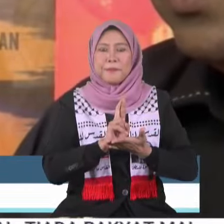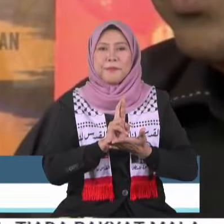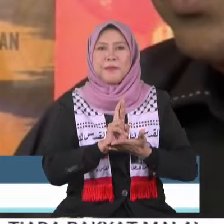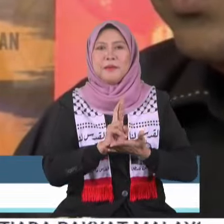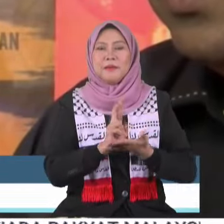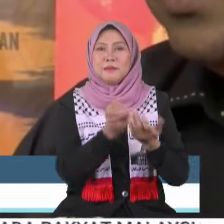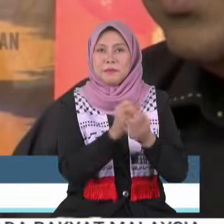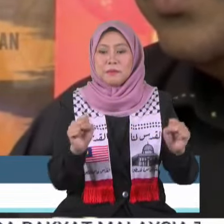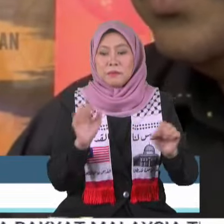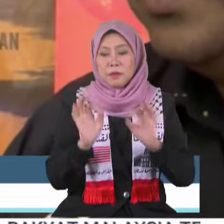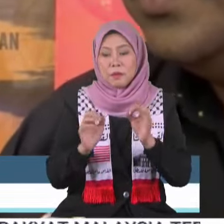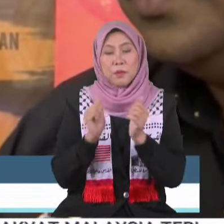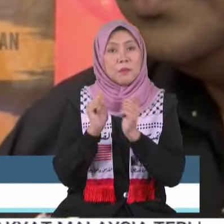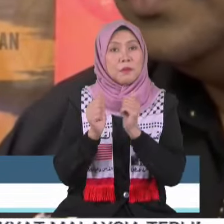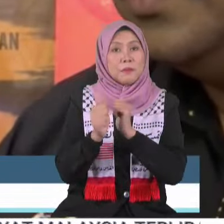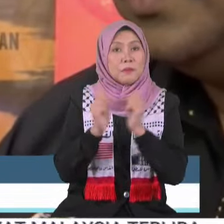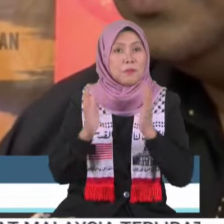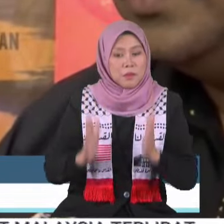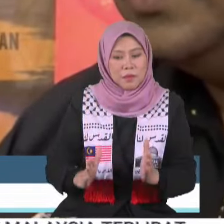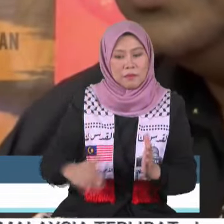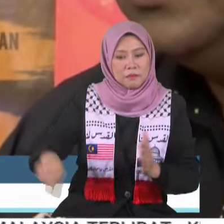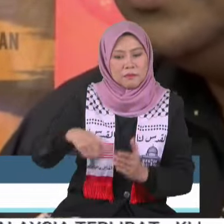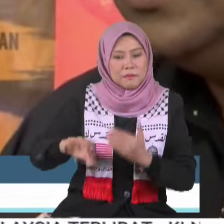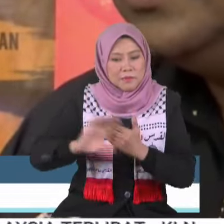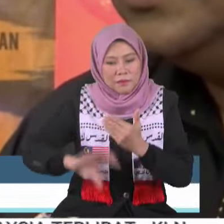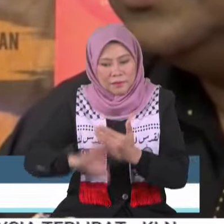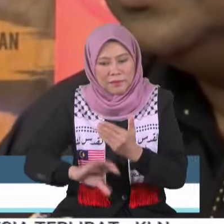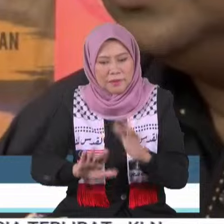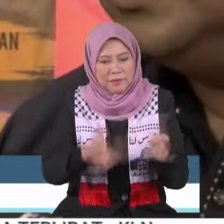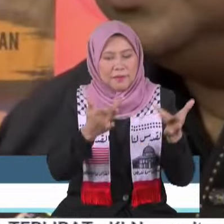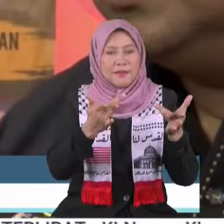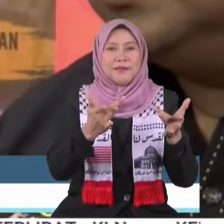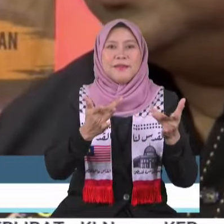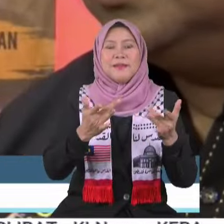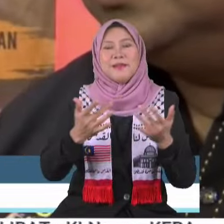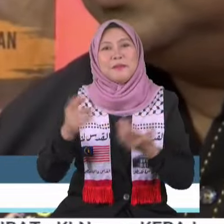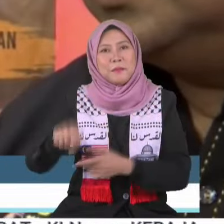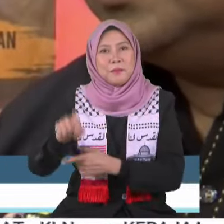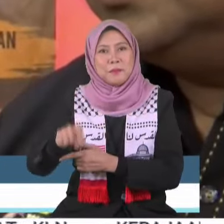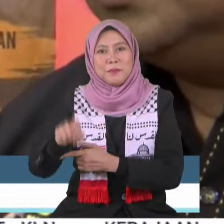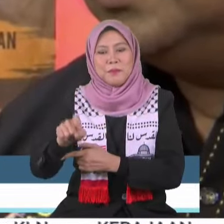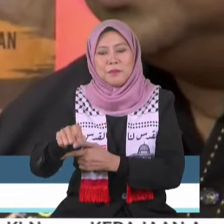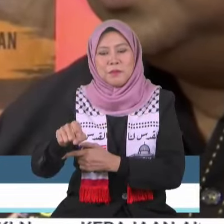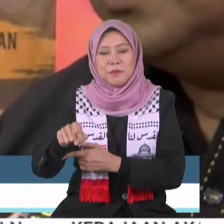di mana kalau atlet yang cedera ringan ke atau cedera yang perlukan